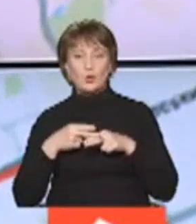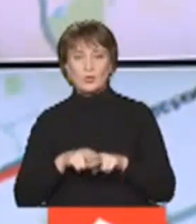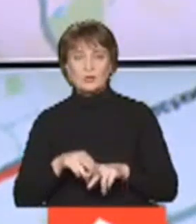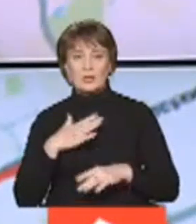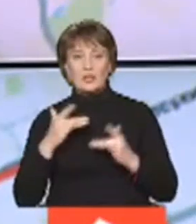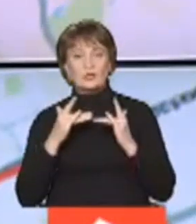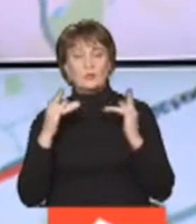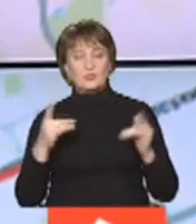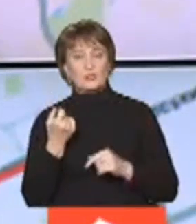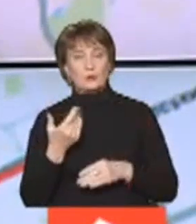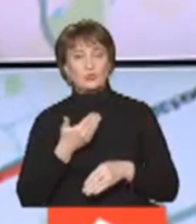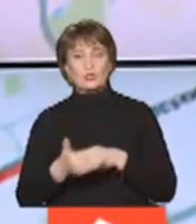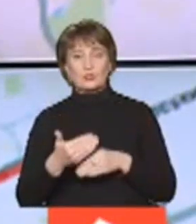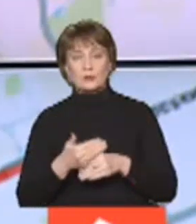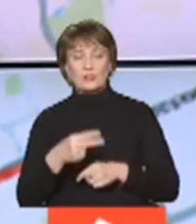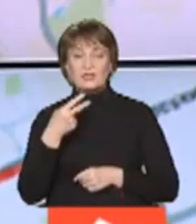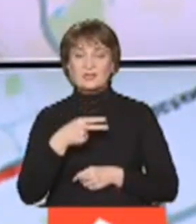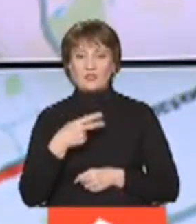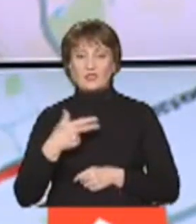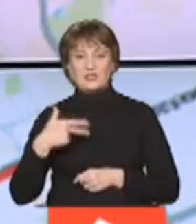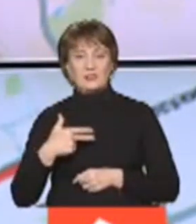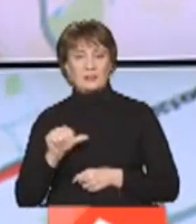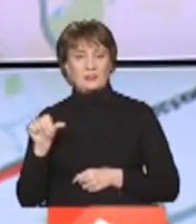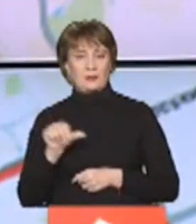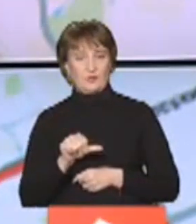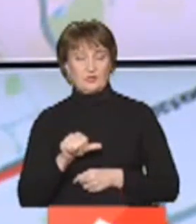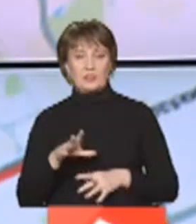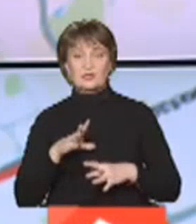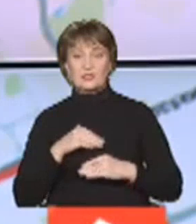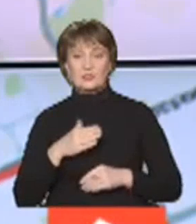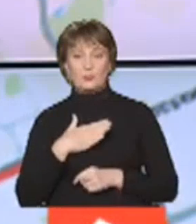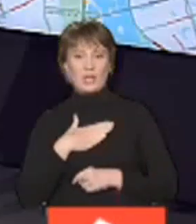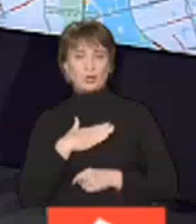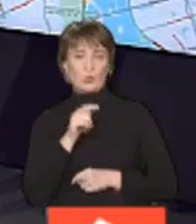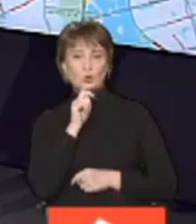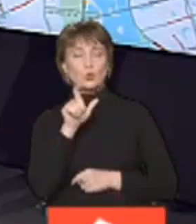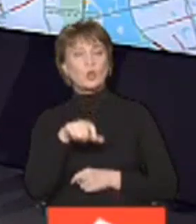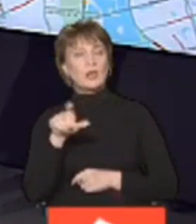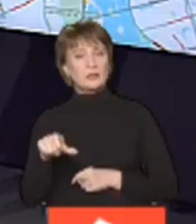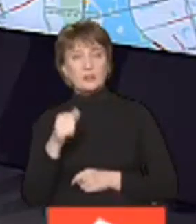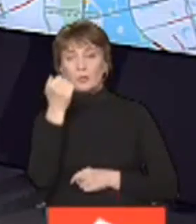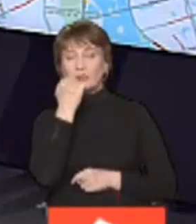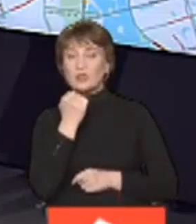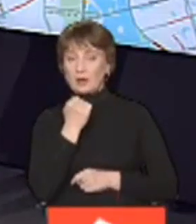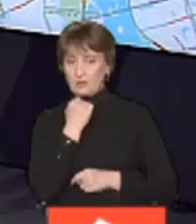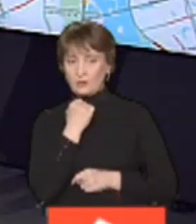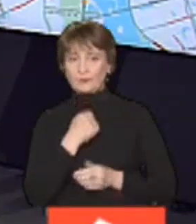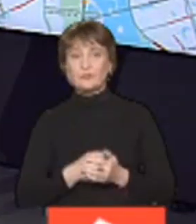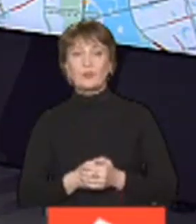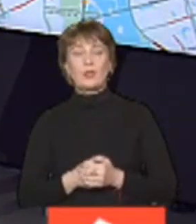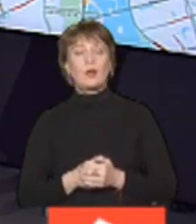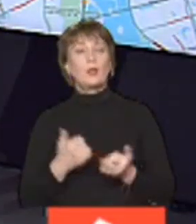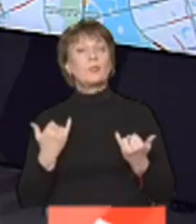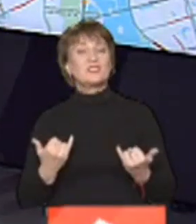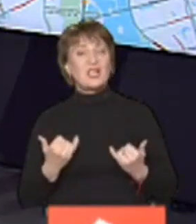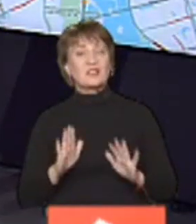трошки згодом вам розкажу, буквально за 20-30 хвилин, ну і разом із нашими журналістами. Дякую, Мар'яна. Наталя, якраз ми